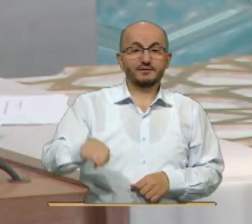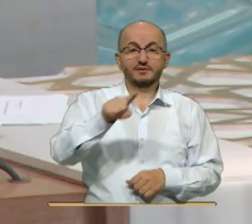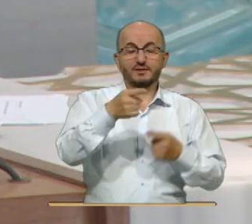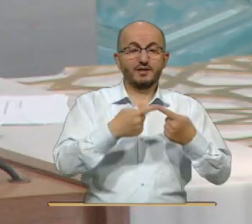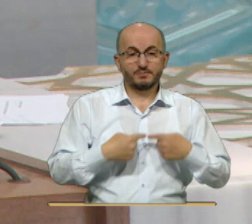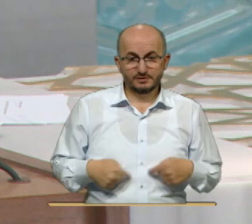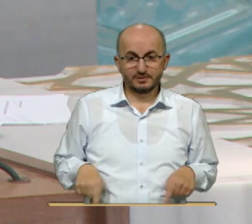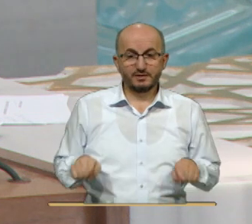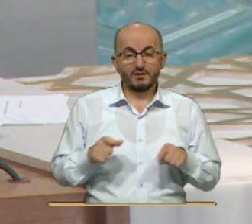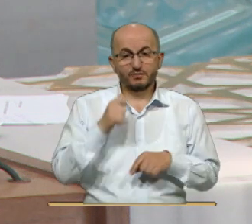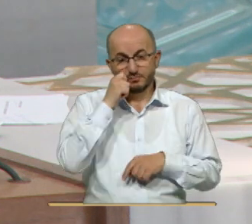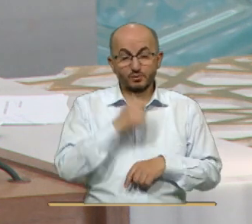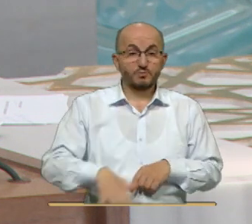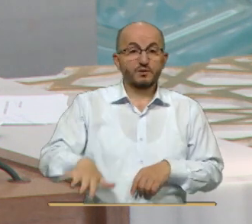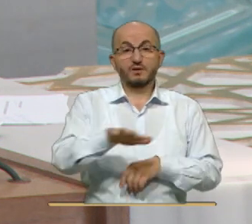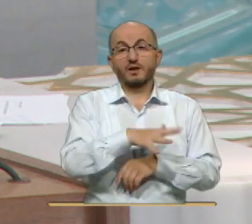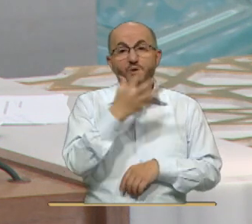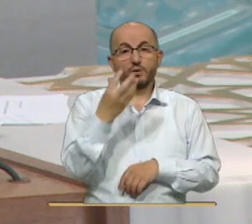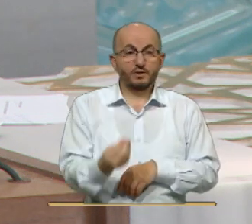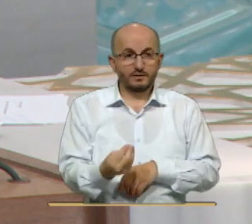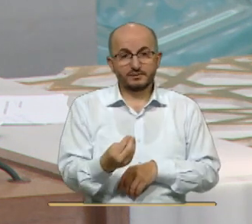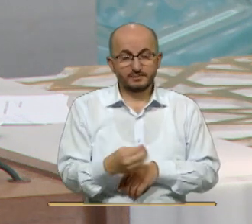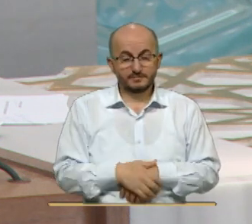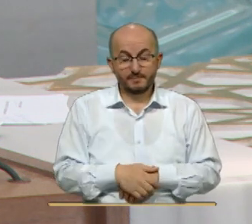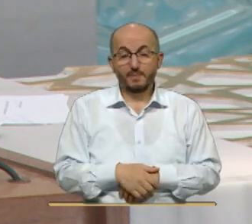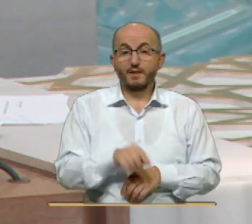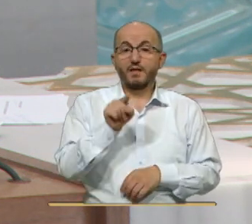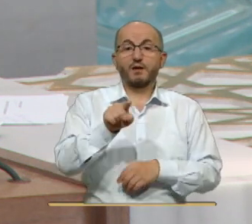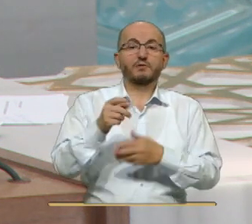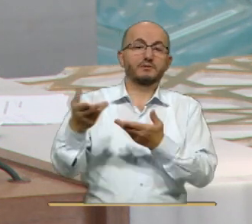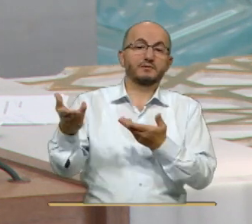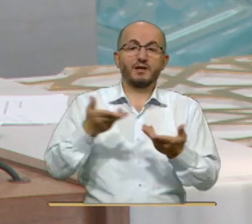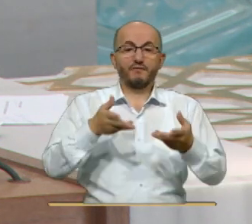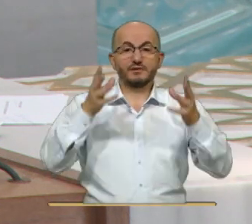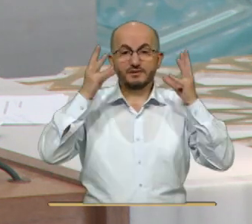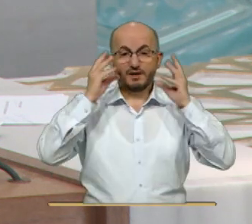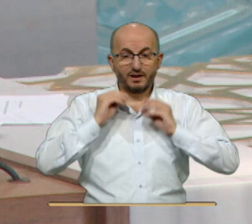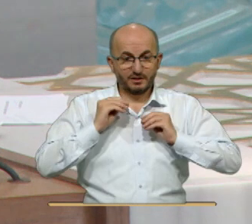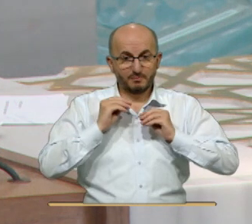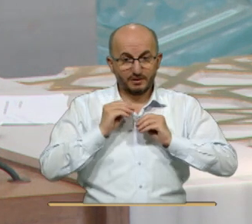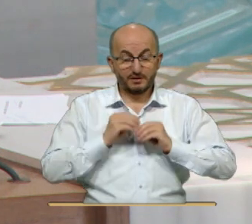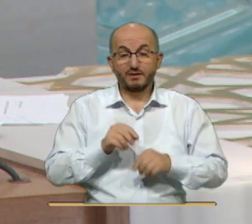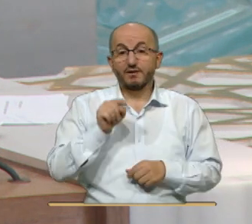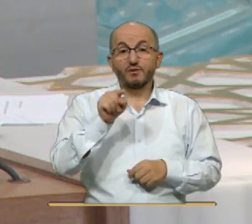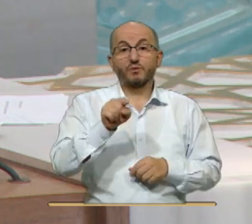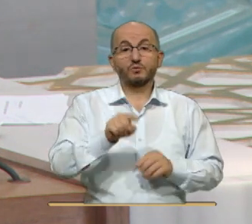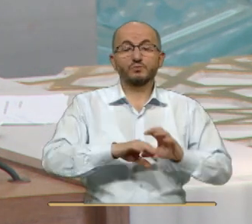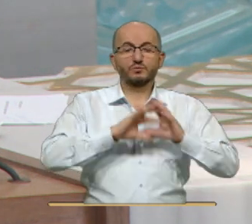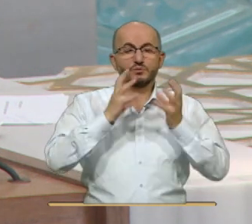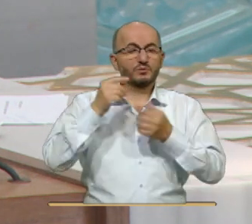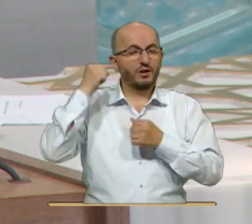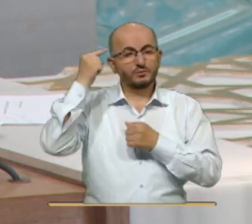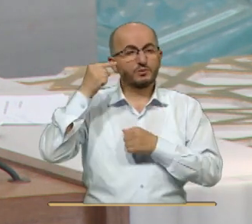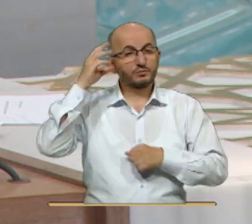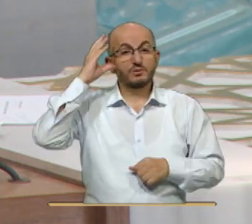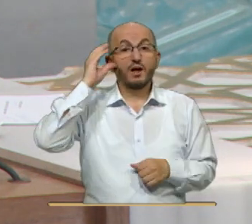bizler, müminler olarak onun davetini anlamak, onun dünya görüşünü